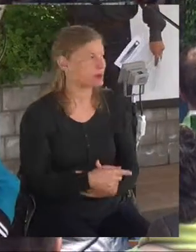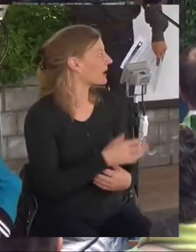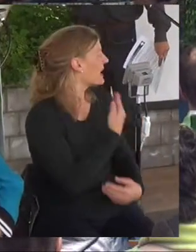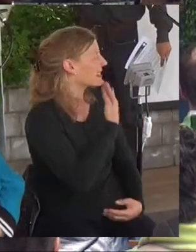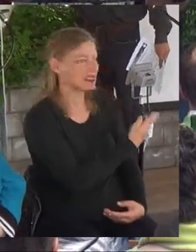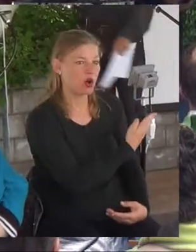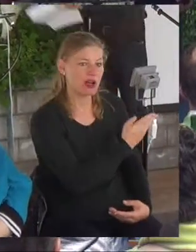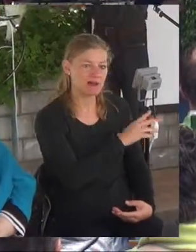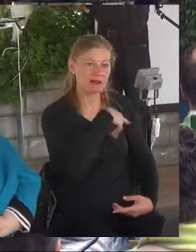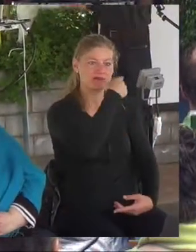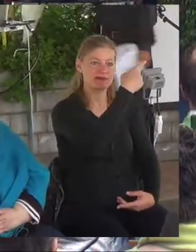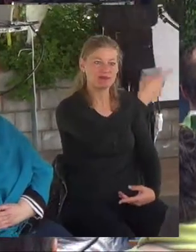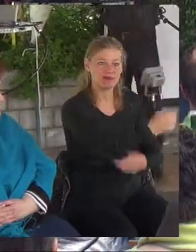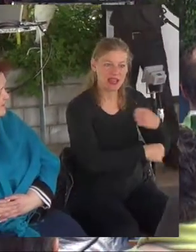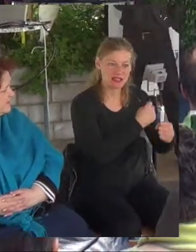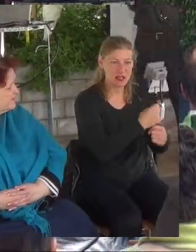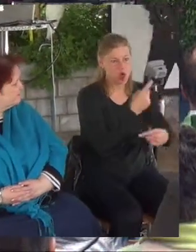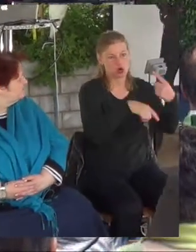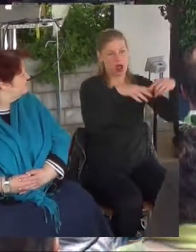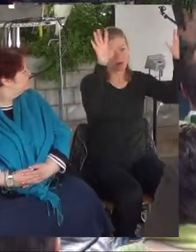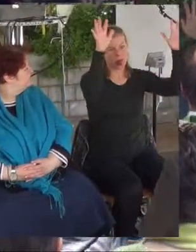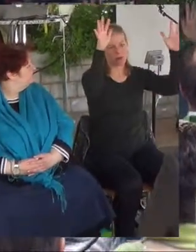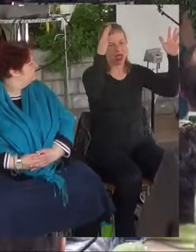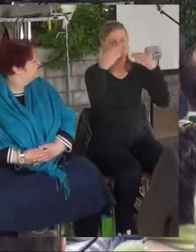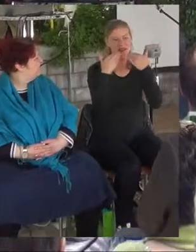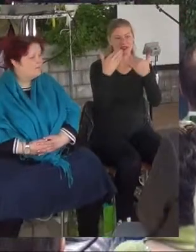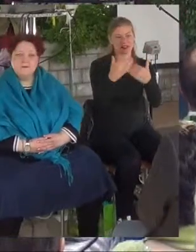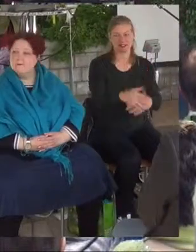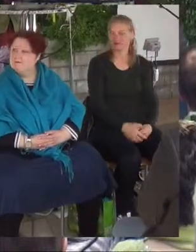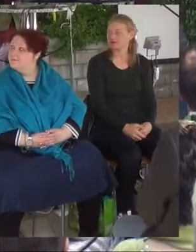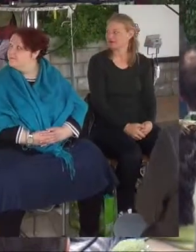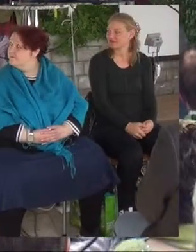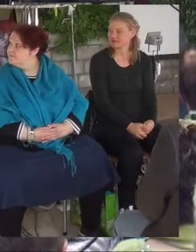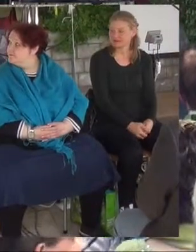wieder. Danke dir. Nochmal einen Applaus. Danke.